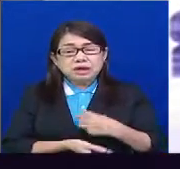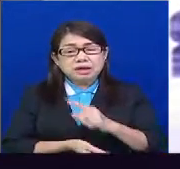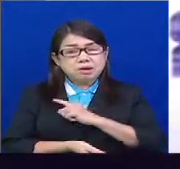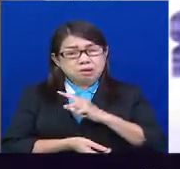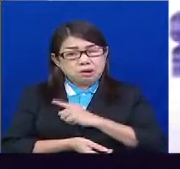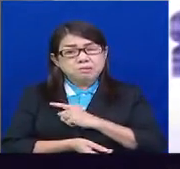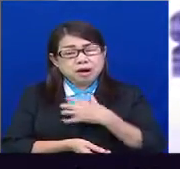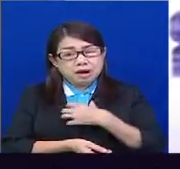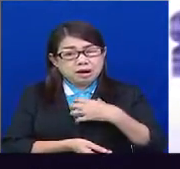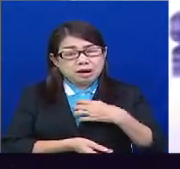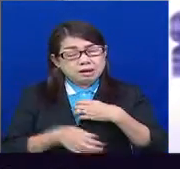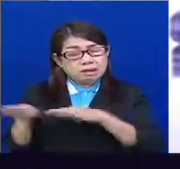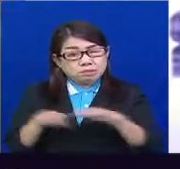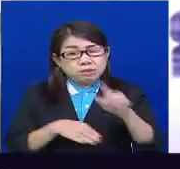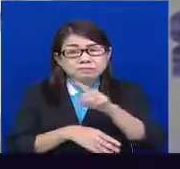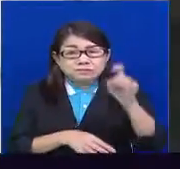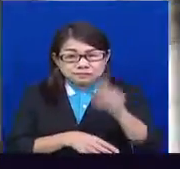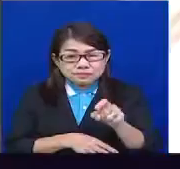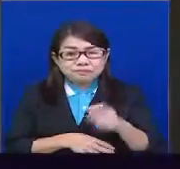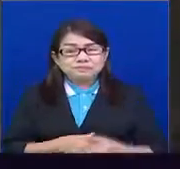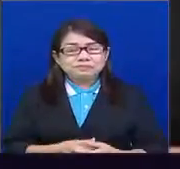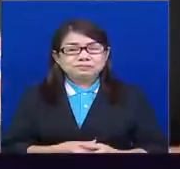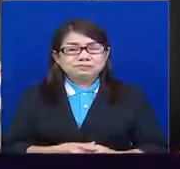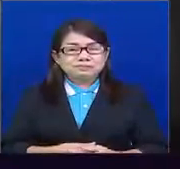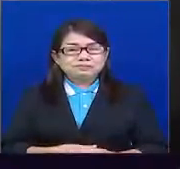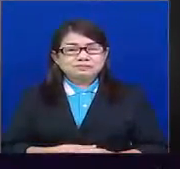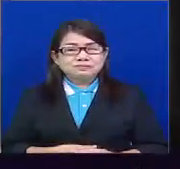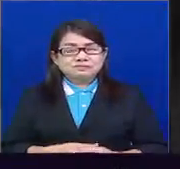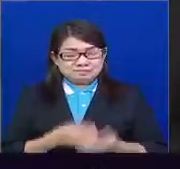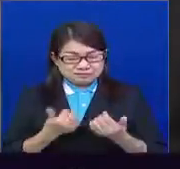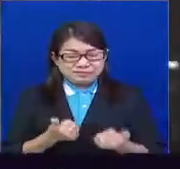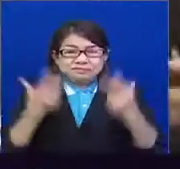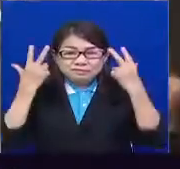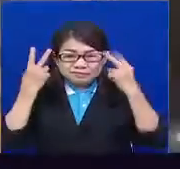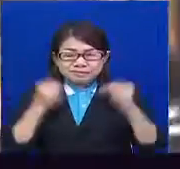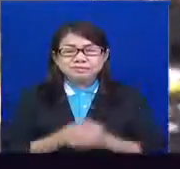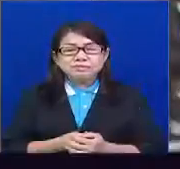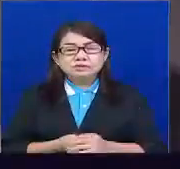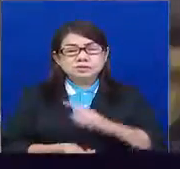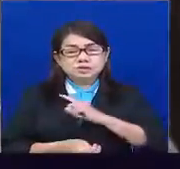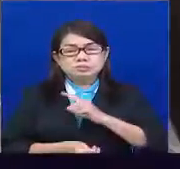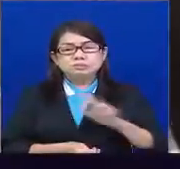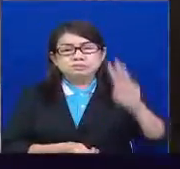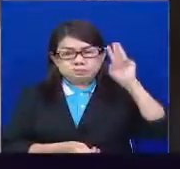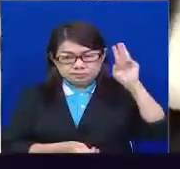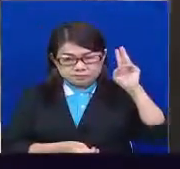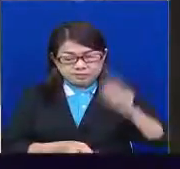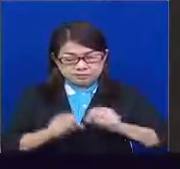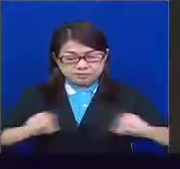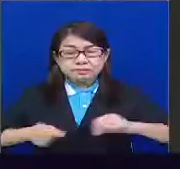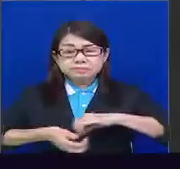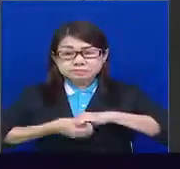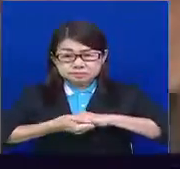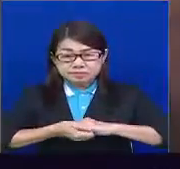หรือยังจากนั้นนายกรัฐมนตรีค่ะได้เป็นสักขีพยานในพิธีลงนามความร่วมมือระหว่างกระทรวง